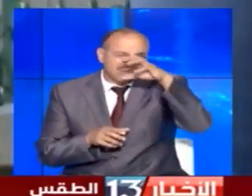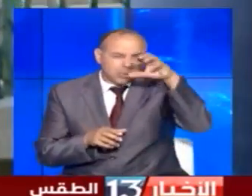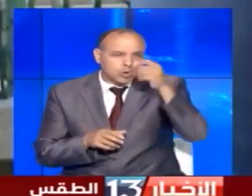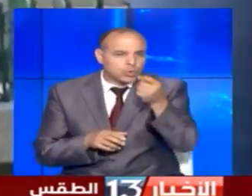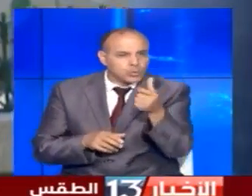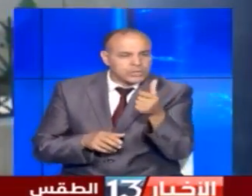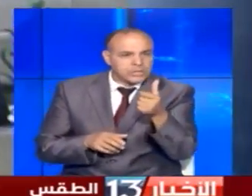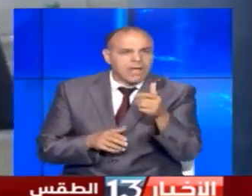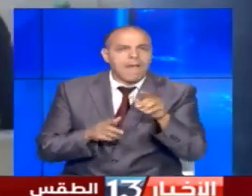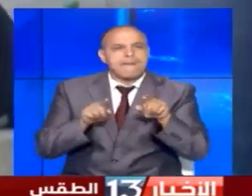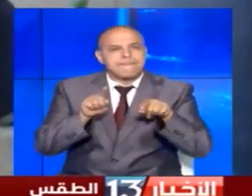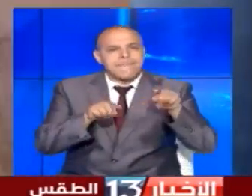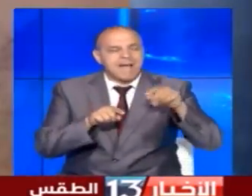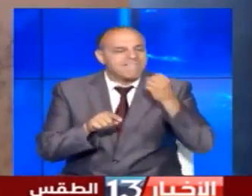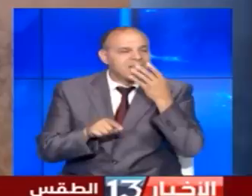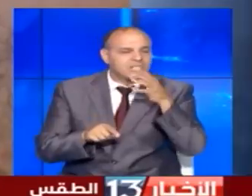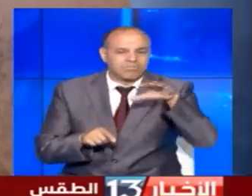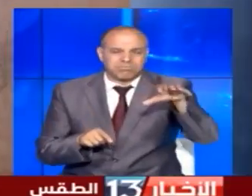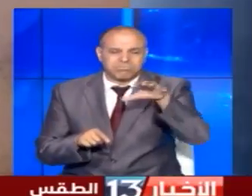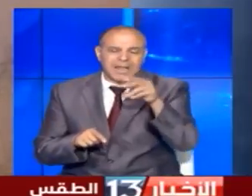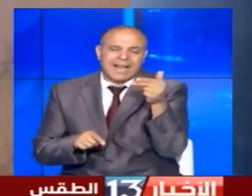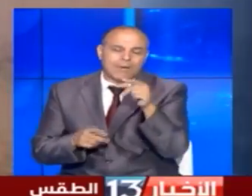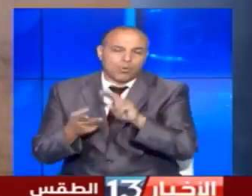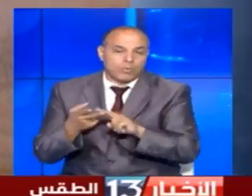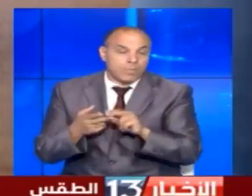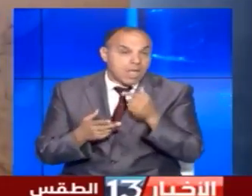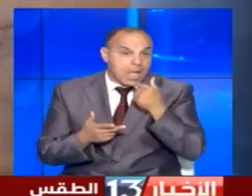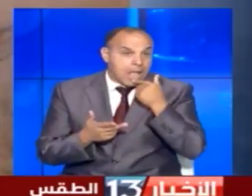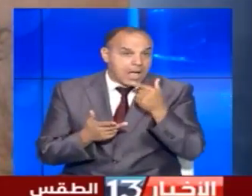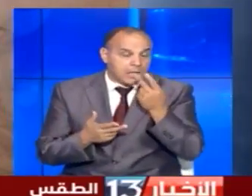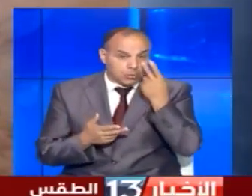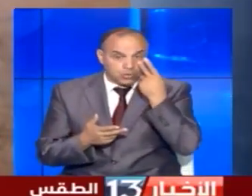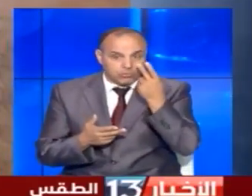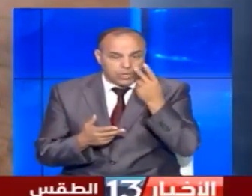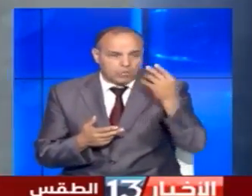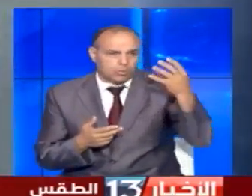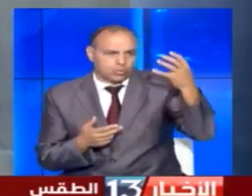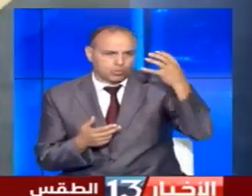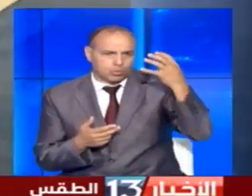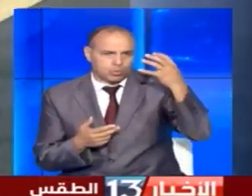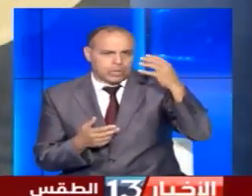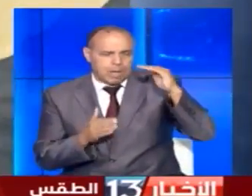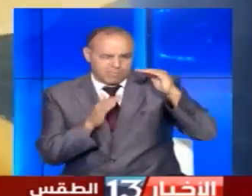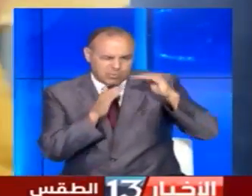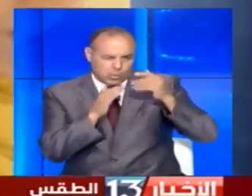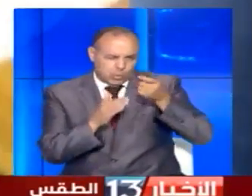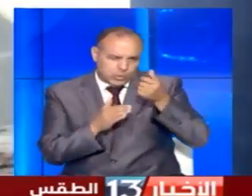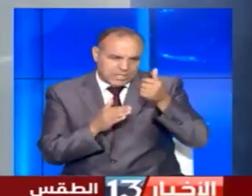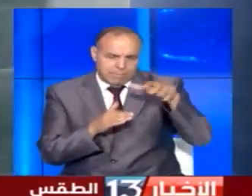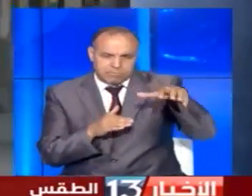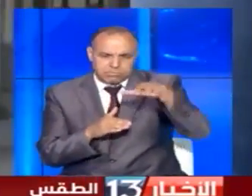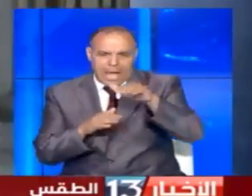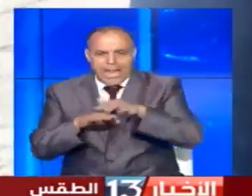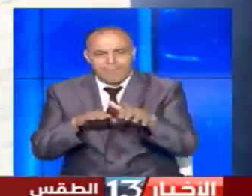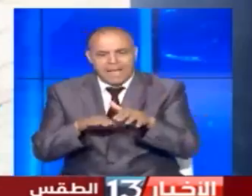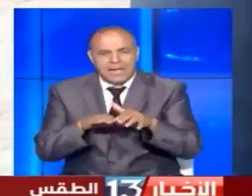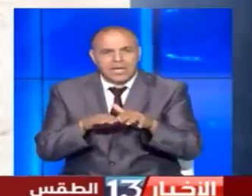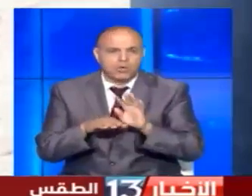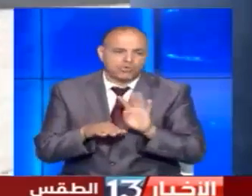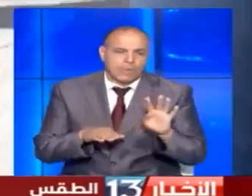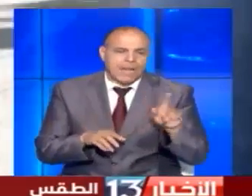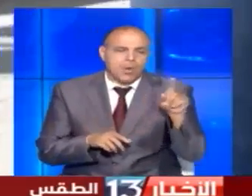قليلة تتكاثف بعد الظهر بالمناطق الغربية، وستشهد درجات الحرارة تراجعاً طفيفاً بالمناطق الساحلية